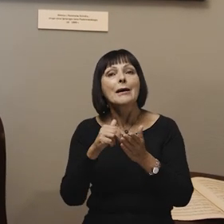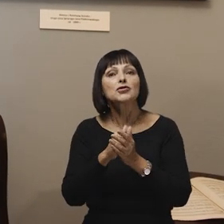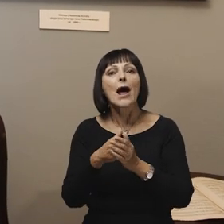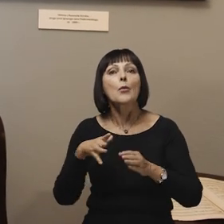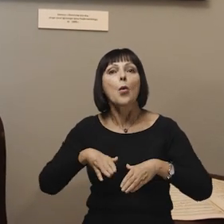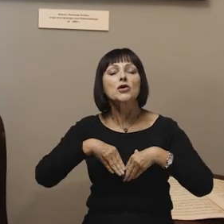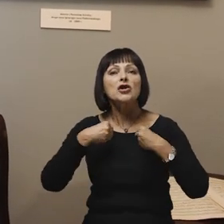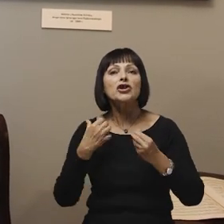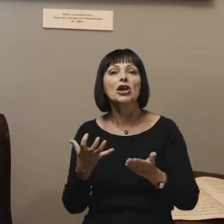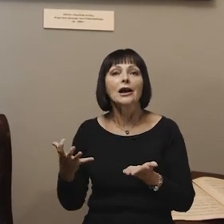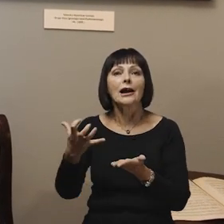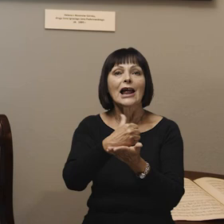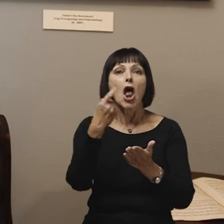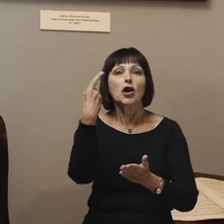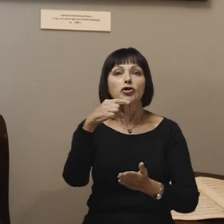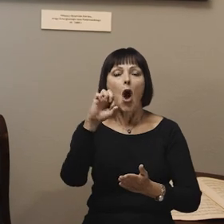uroczystości dożynek z